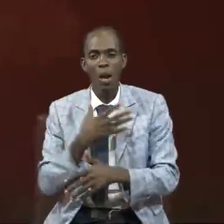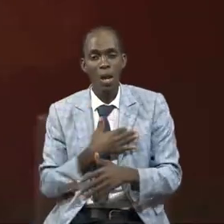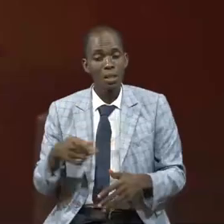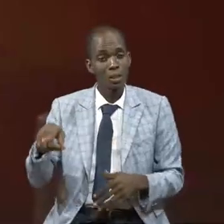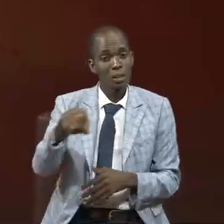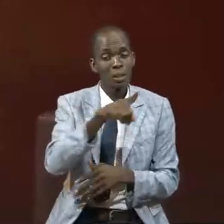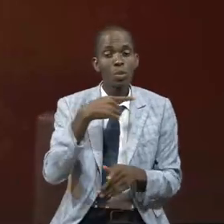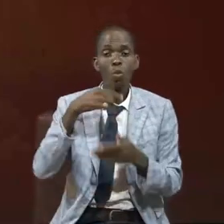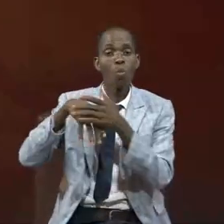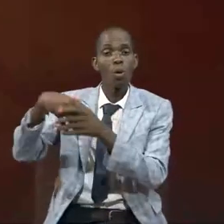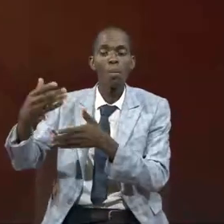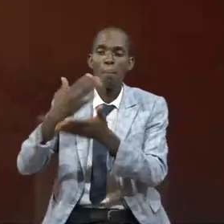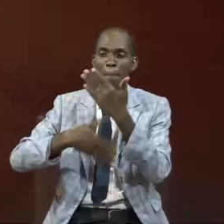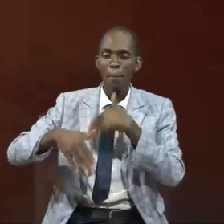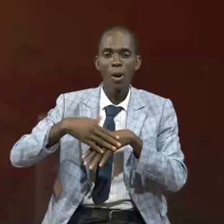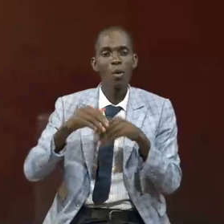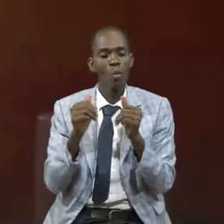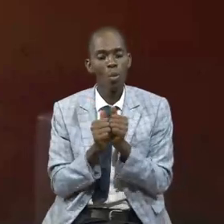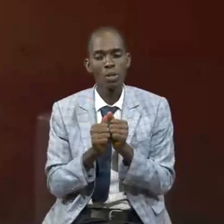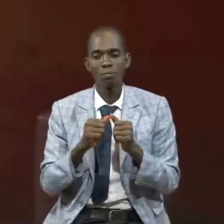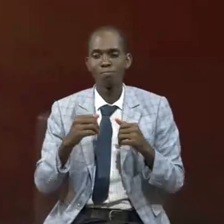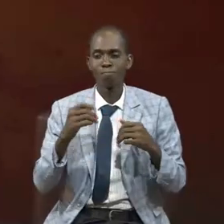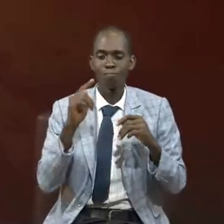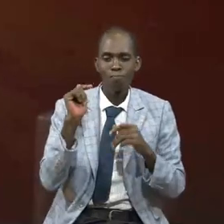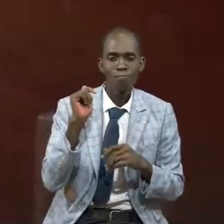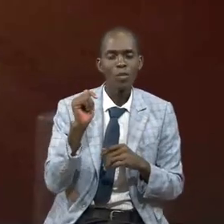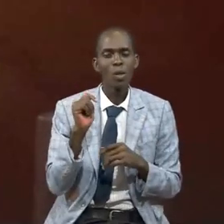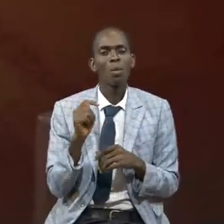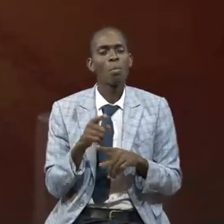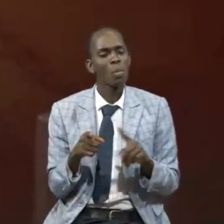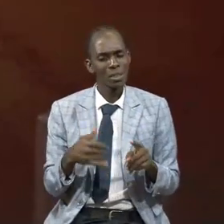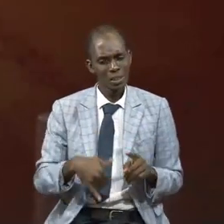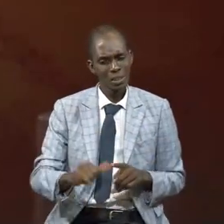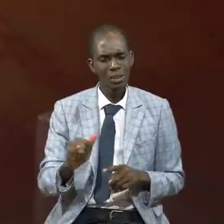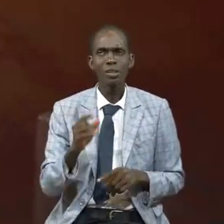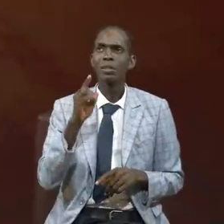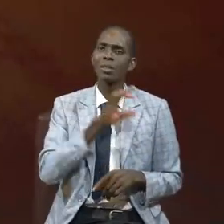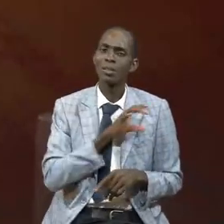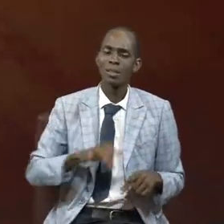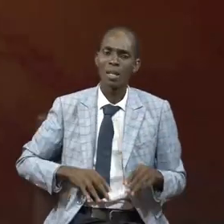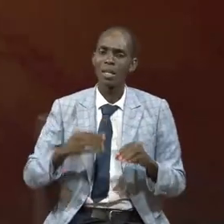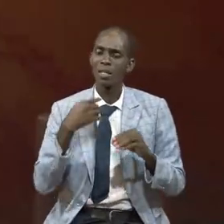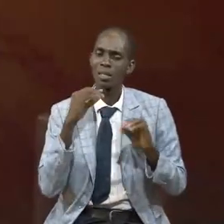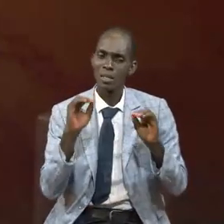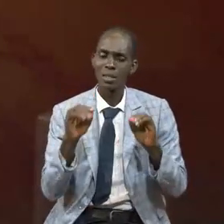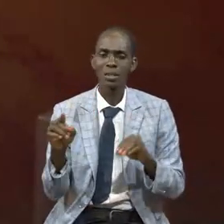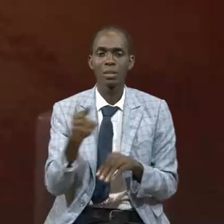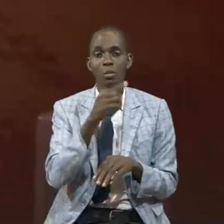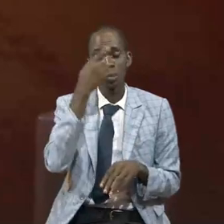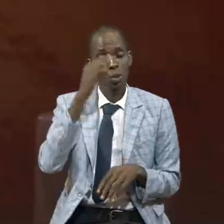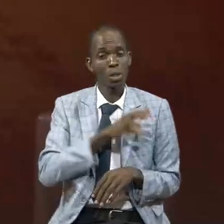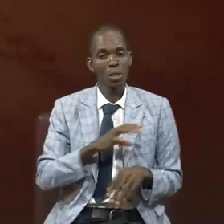malades. Cependant, il leur a dit que parce qu'il était impartial dans son enseignement, il a